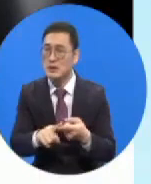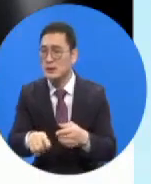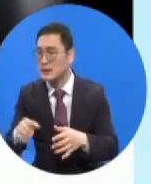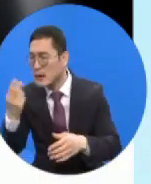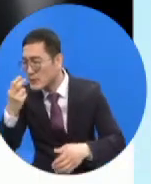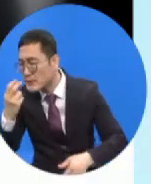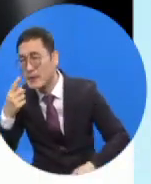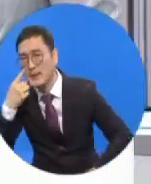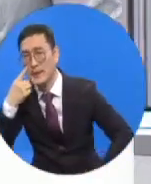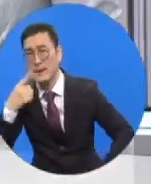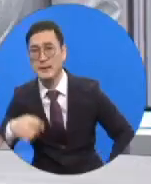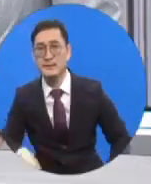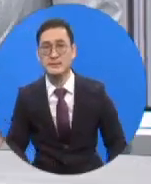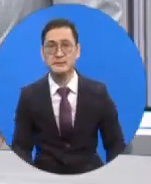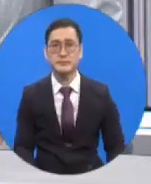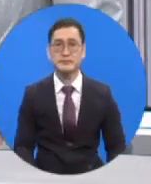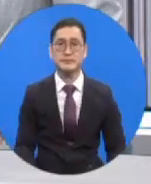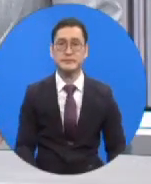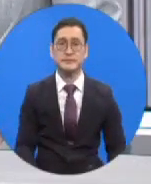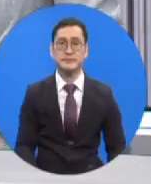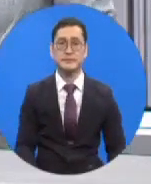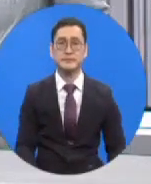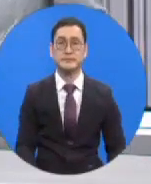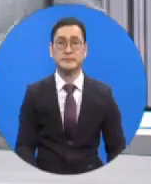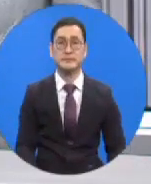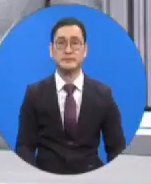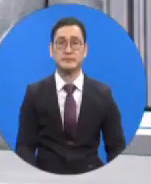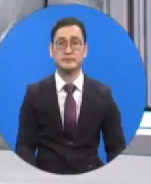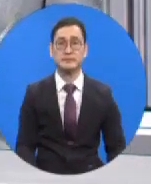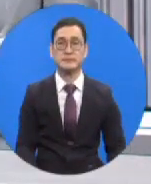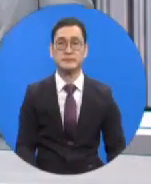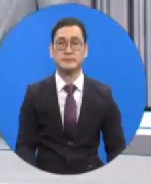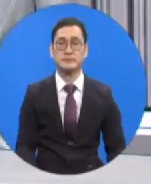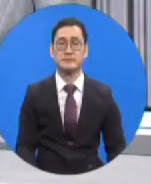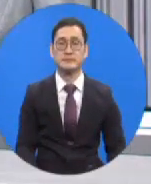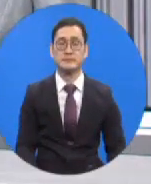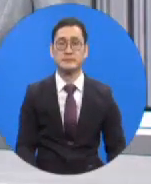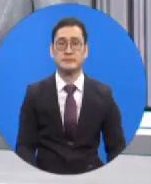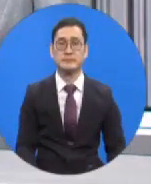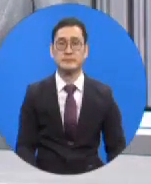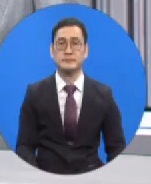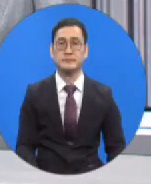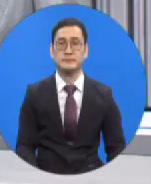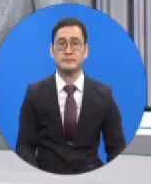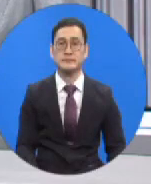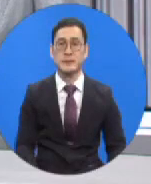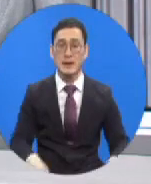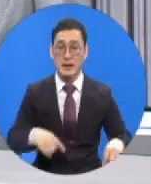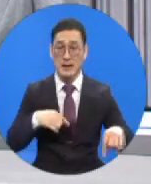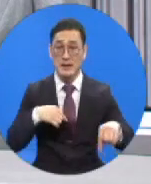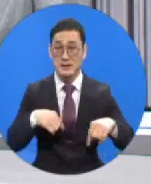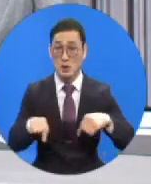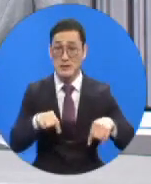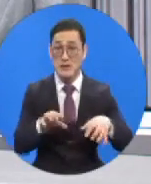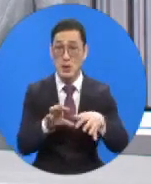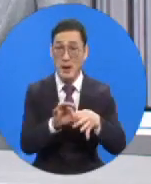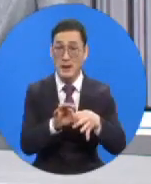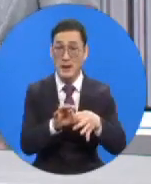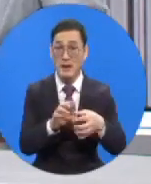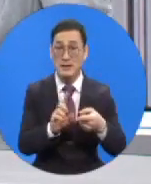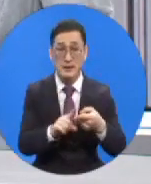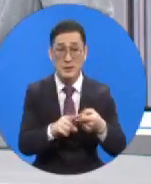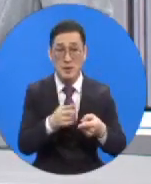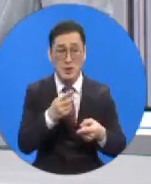물론 뭐 검찰 내부적으로는 뭐 수사를 진행하고 있을 수 있겠지만 지금 공개적으로는 이 뭐 정관계 로비 의혹이나 이런 부분에 대해서는 수사가